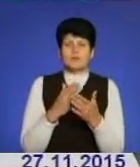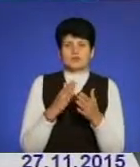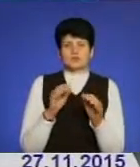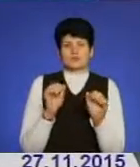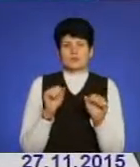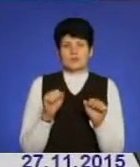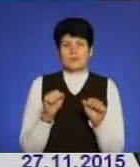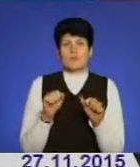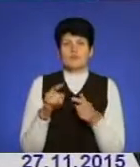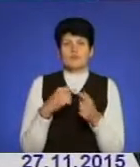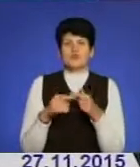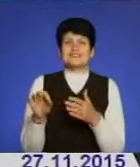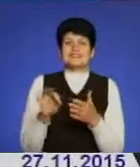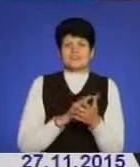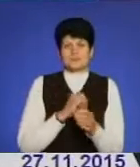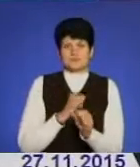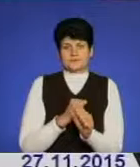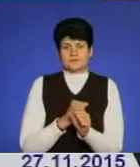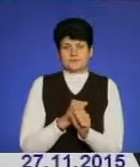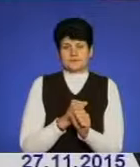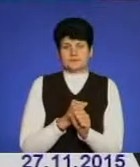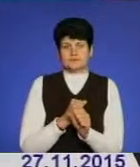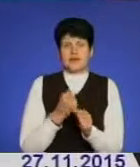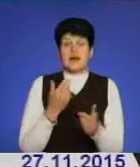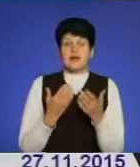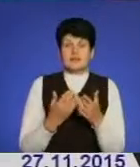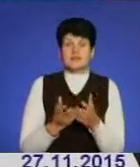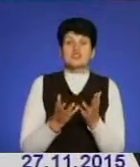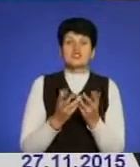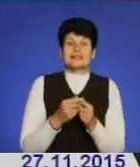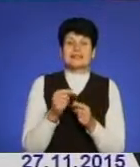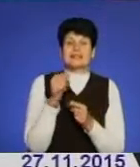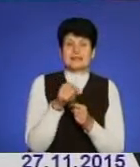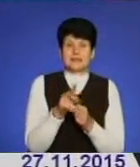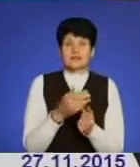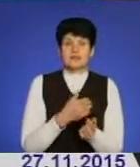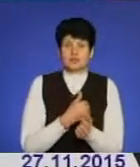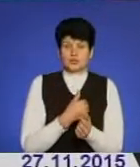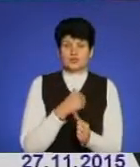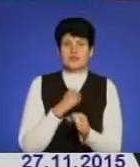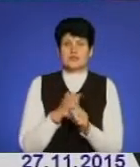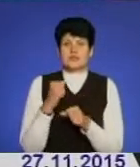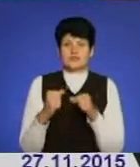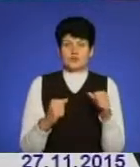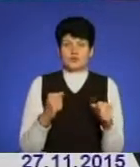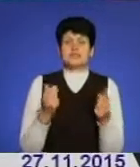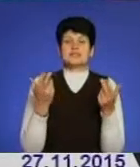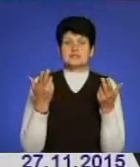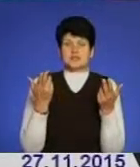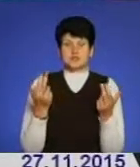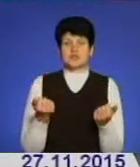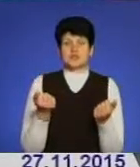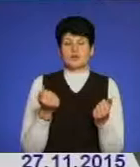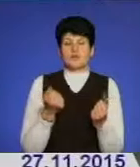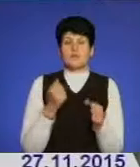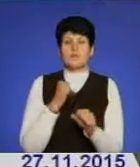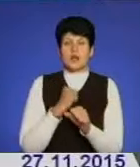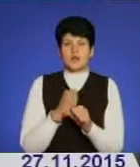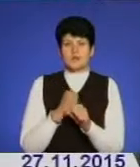зразу повернутися до праці. Але з числа тих, які бажають працевлаштуватися, звичайно,